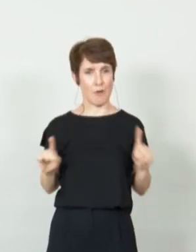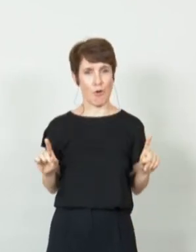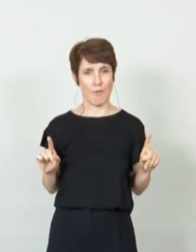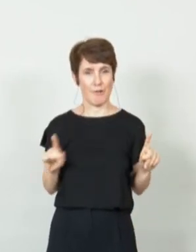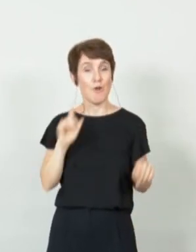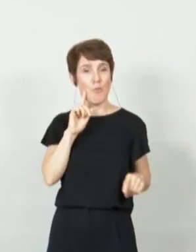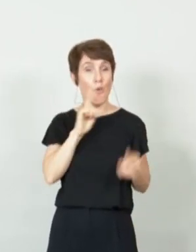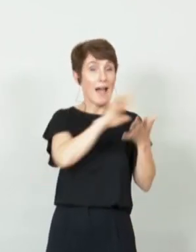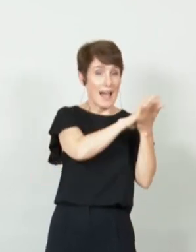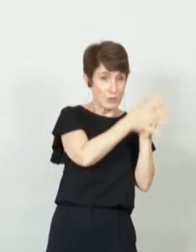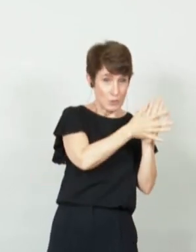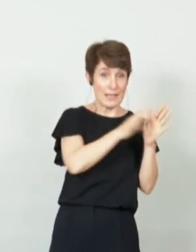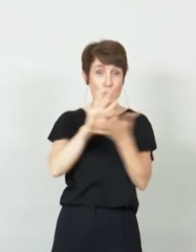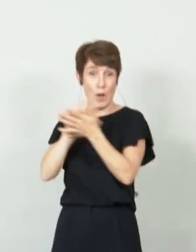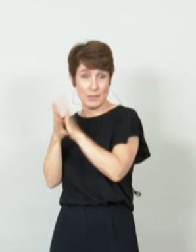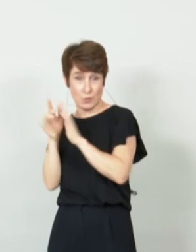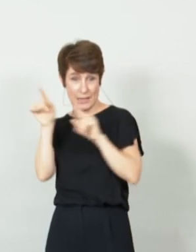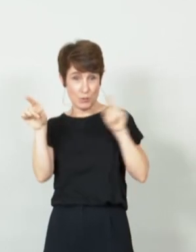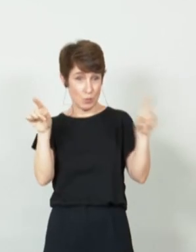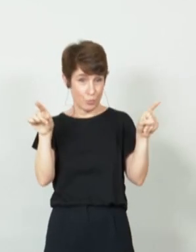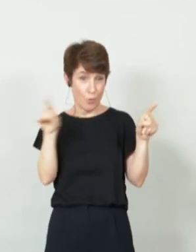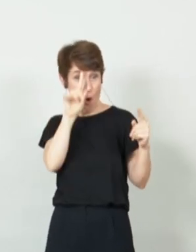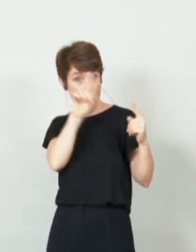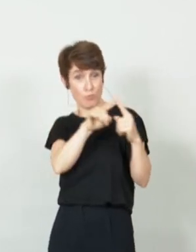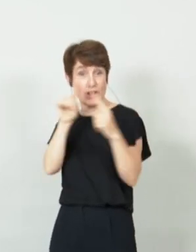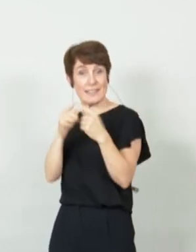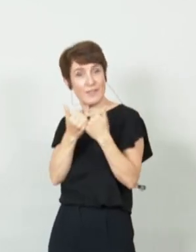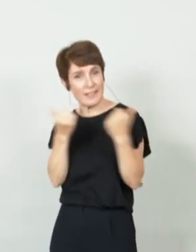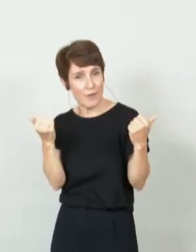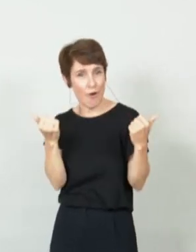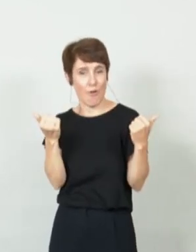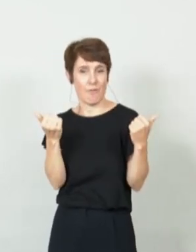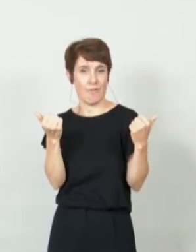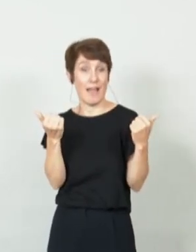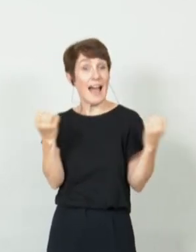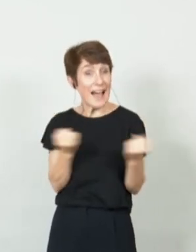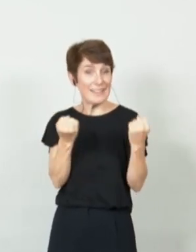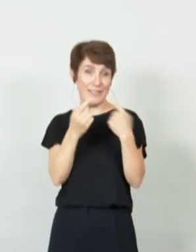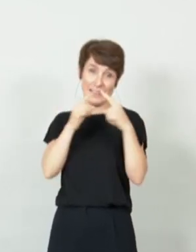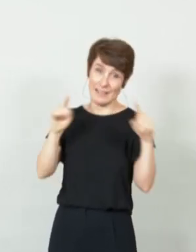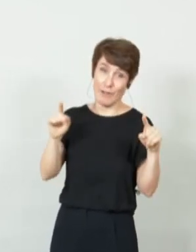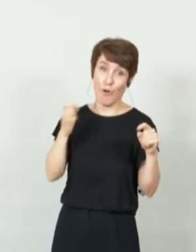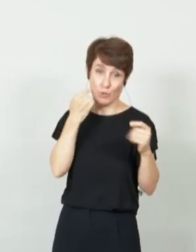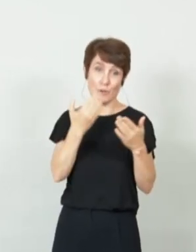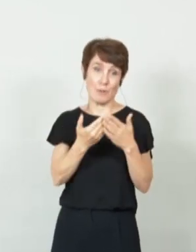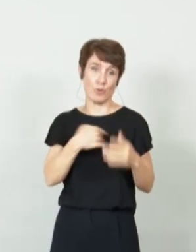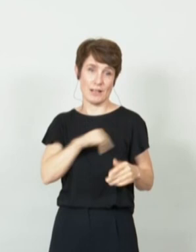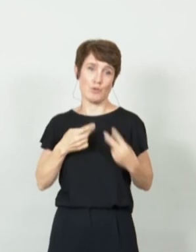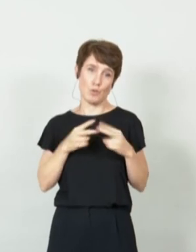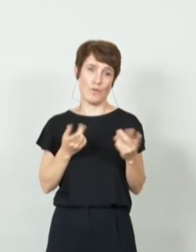ont des objets et des activités qui sont différentes ce qui justifie que la ville et une approche différente également